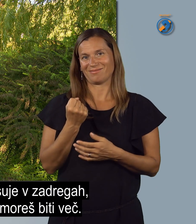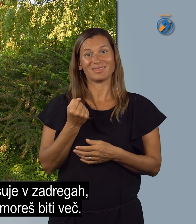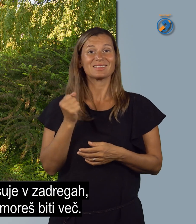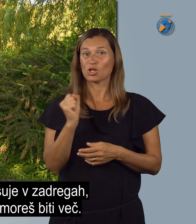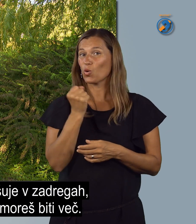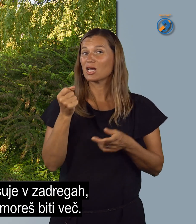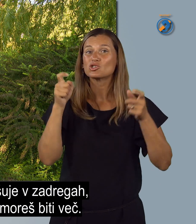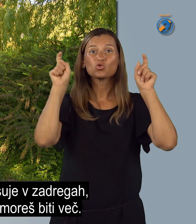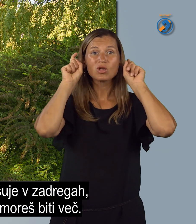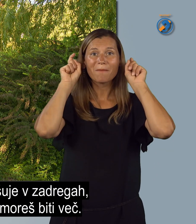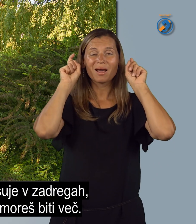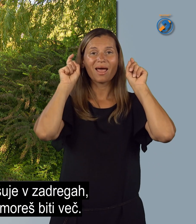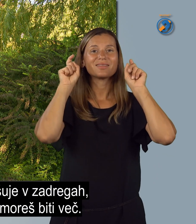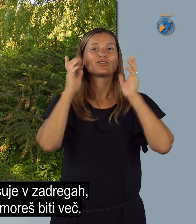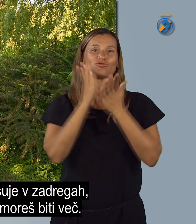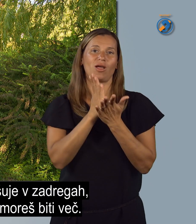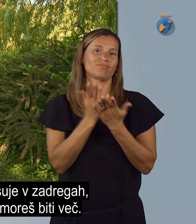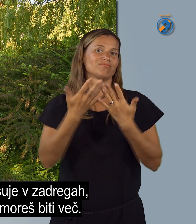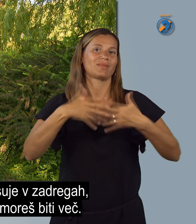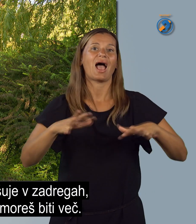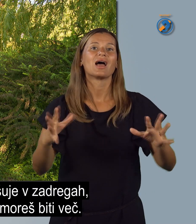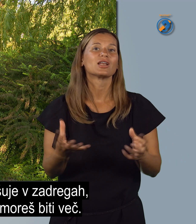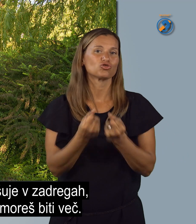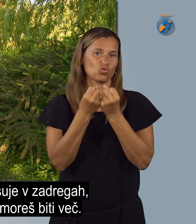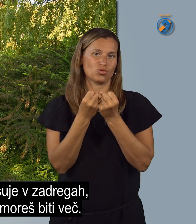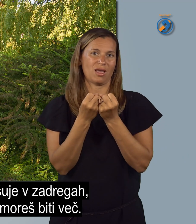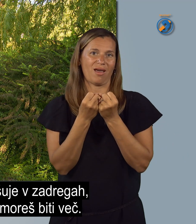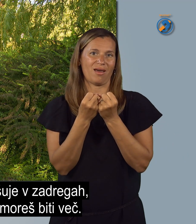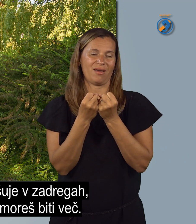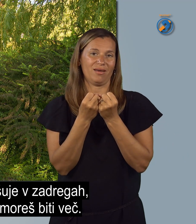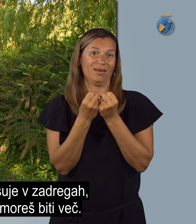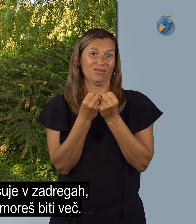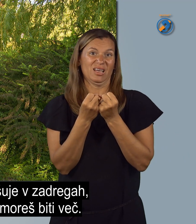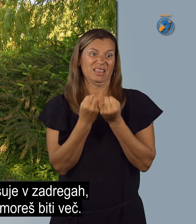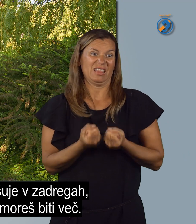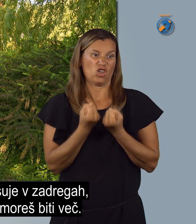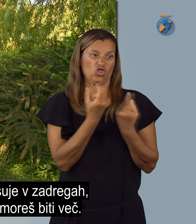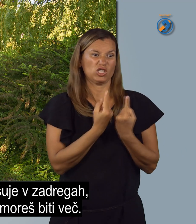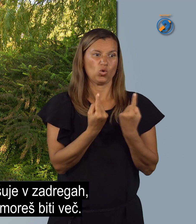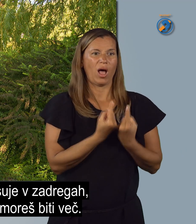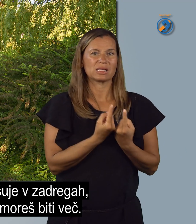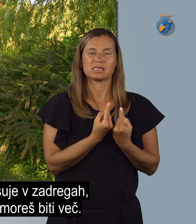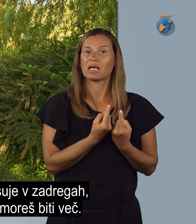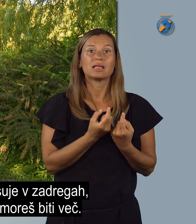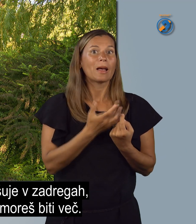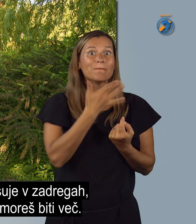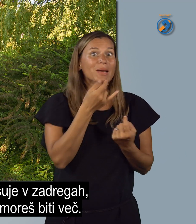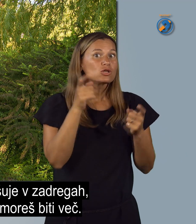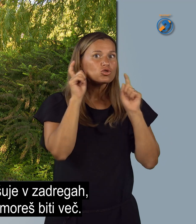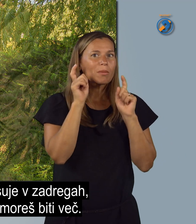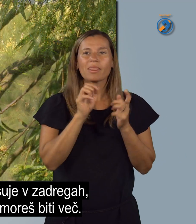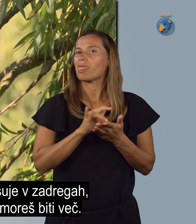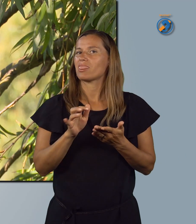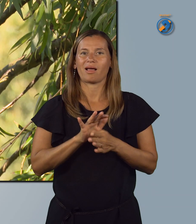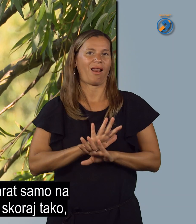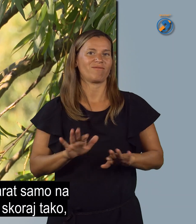te slušni aparat rešuje v zadregah tolikokrat, da preprosto brez njega ne moreš